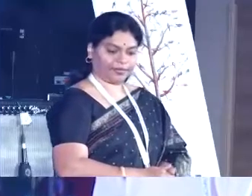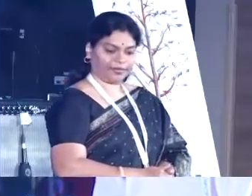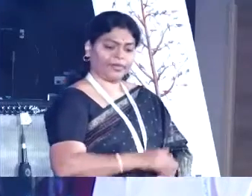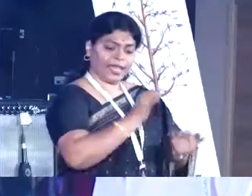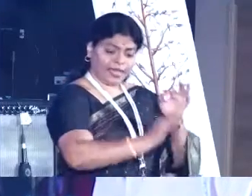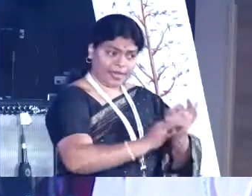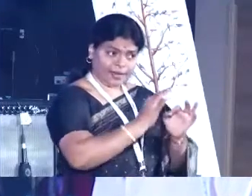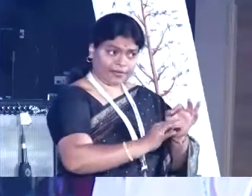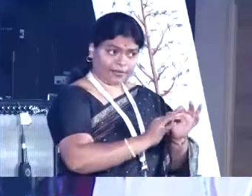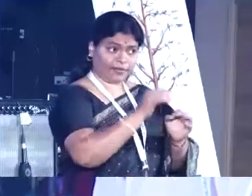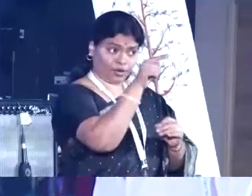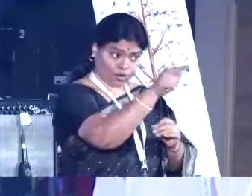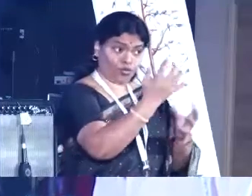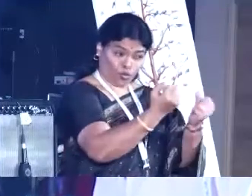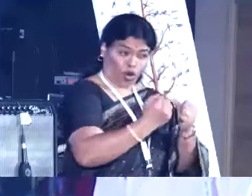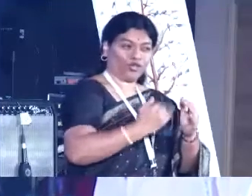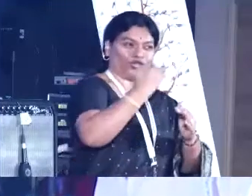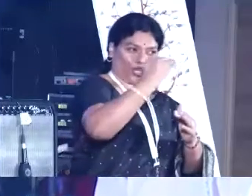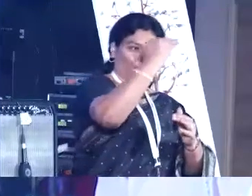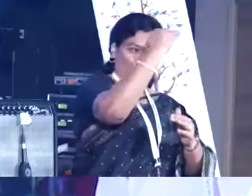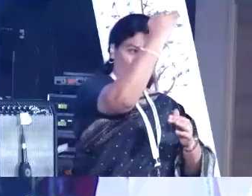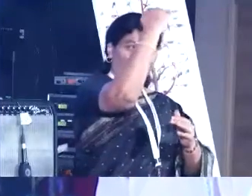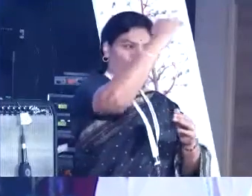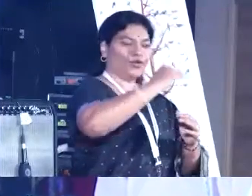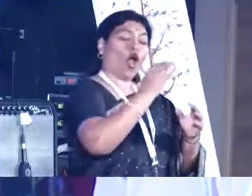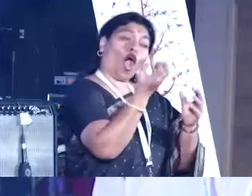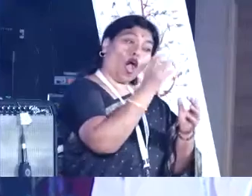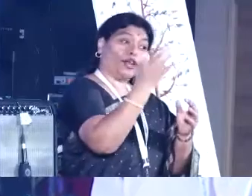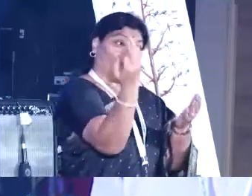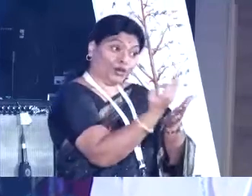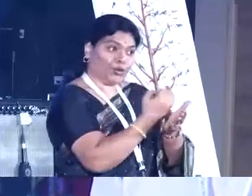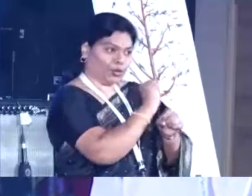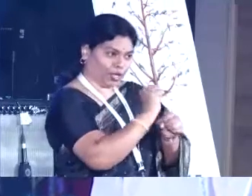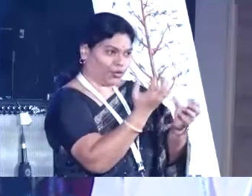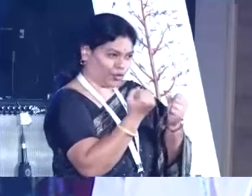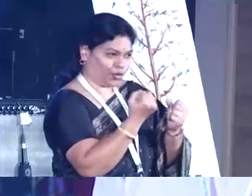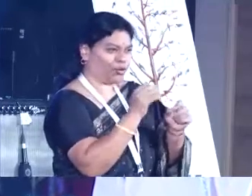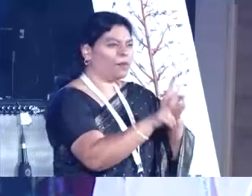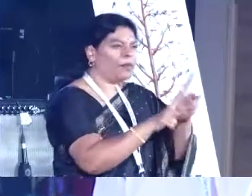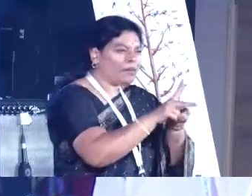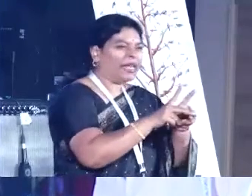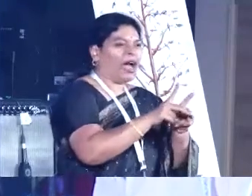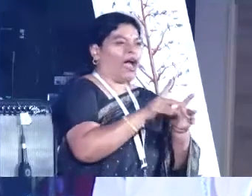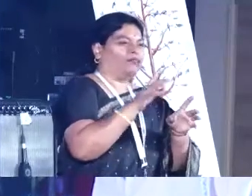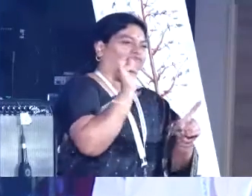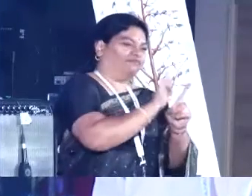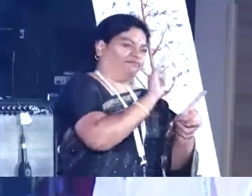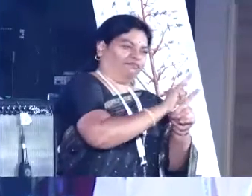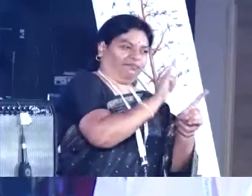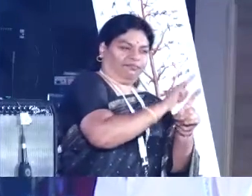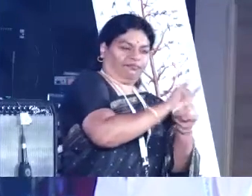अगर आप आगे बढ़ना चाहते हो या कुछ नए काम करना चाहते हो तो लोग आपको पीछे खींचने में कोई कसर नहीं